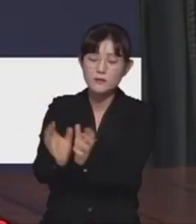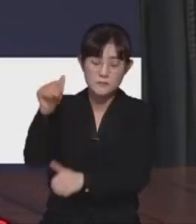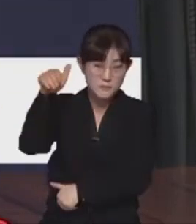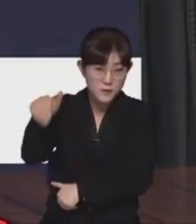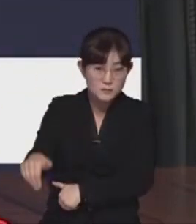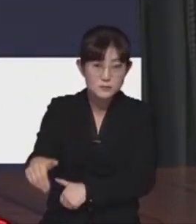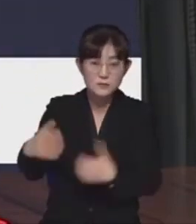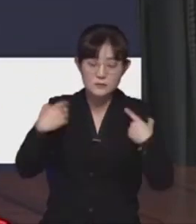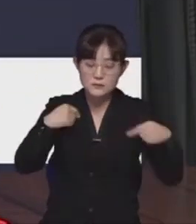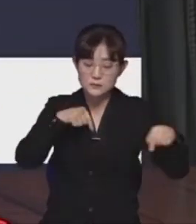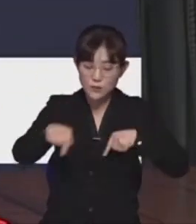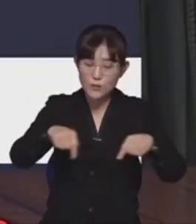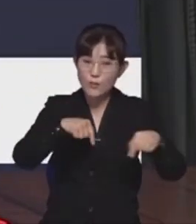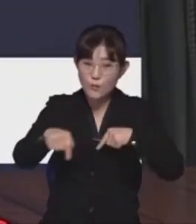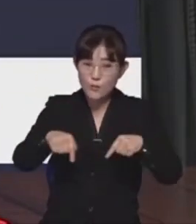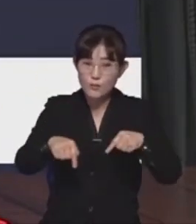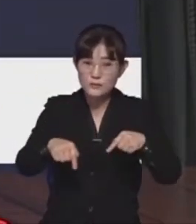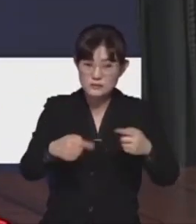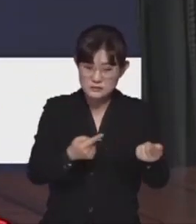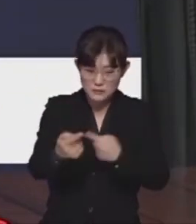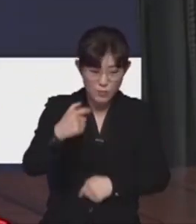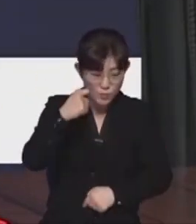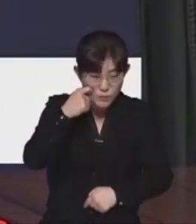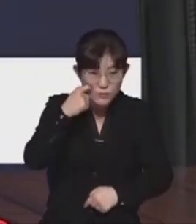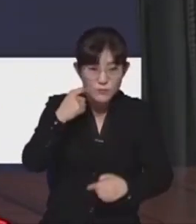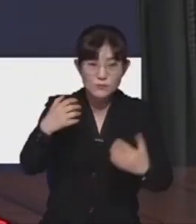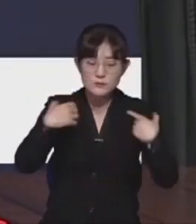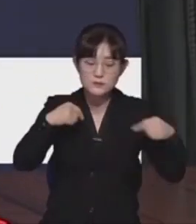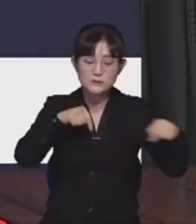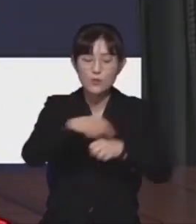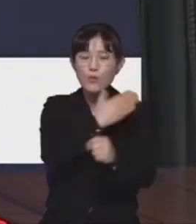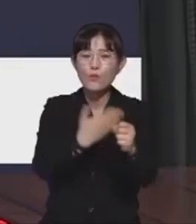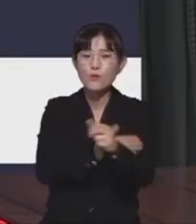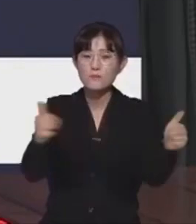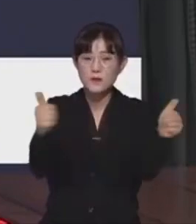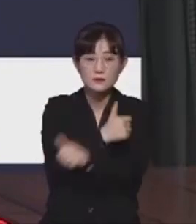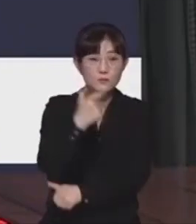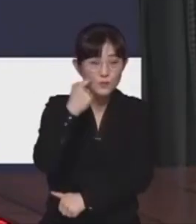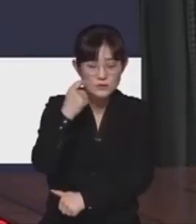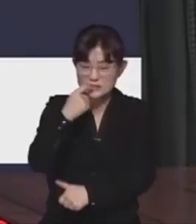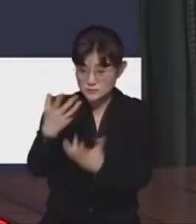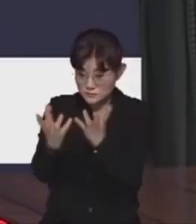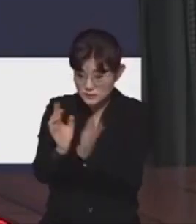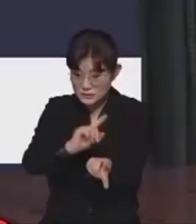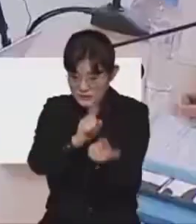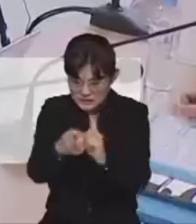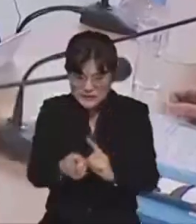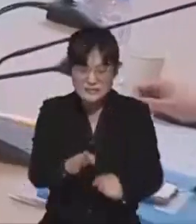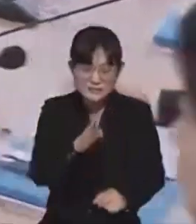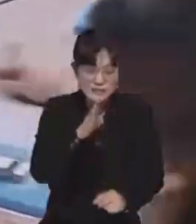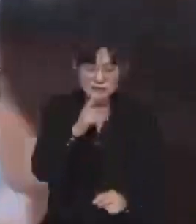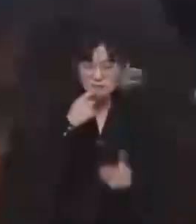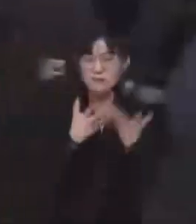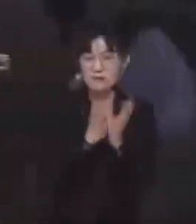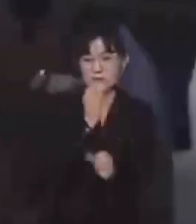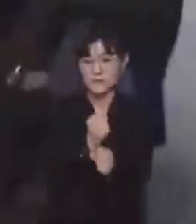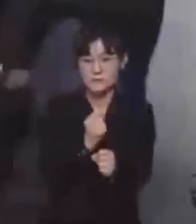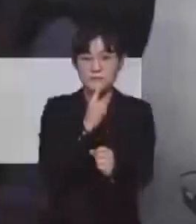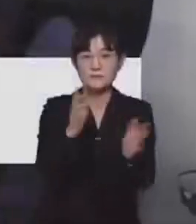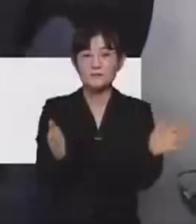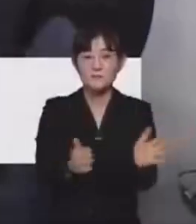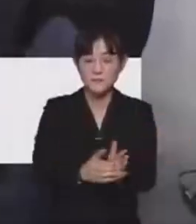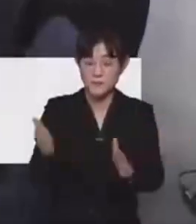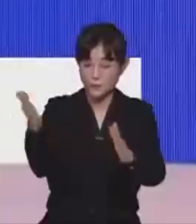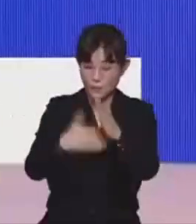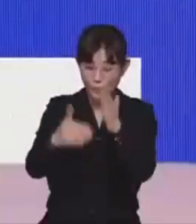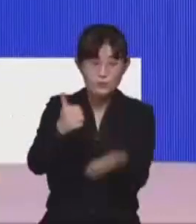견제도 정권 교체도 어려워진 민주당을 대신하는 진짜 민주당을 세우겠습니다. 공천이 진행되면서